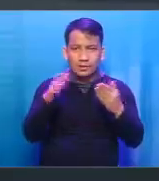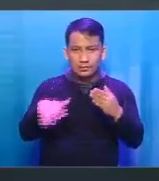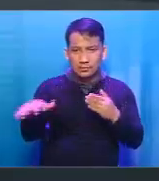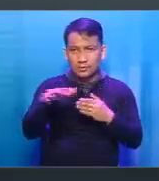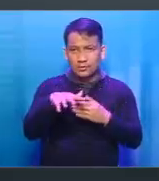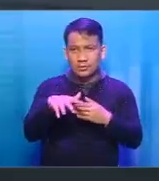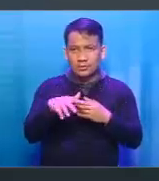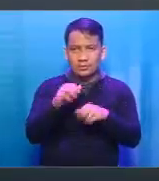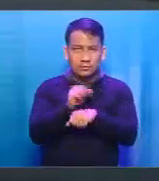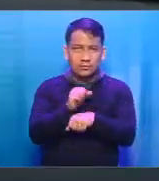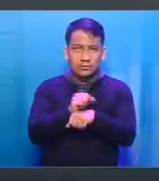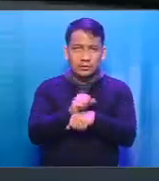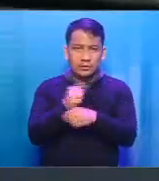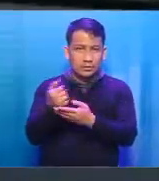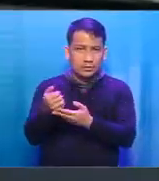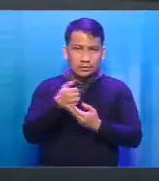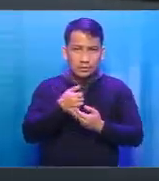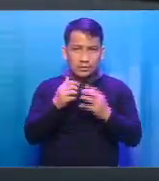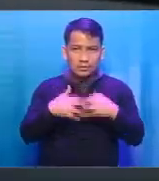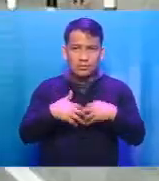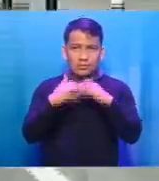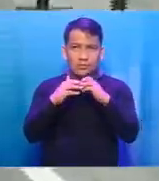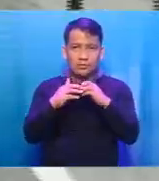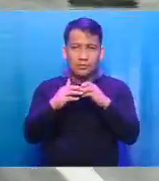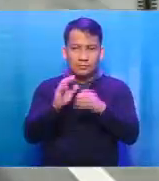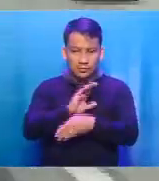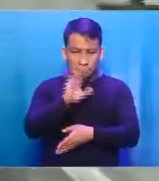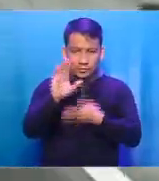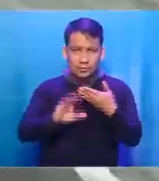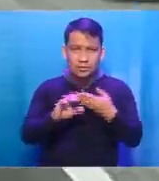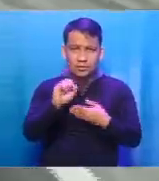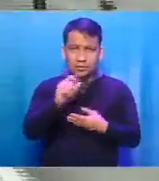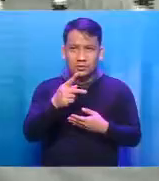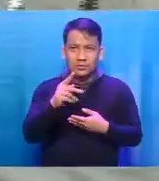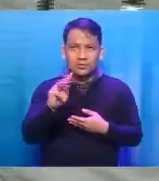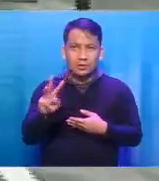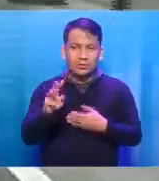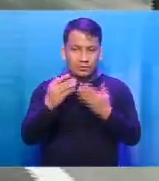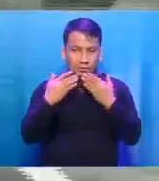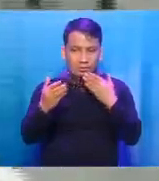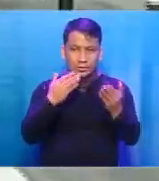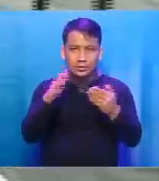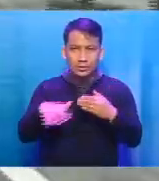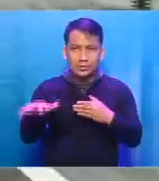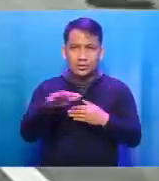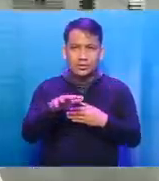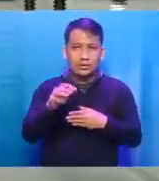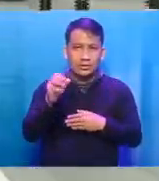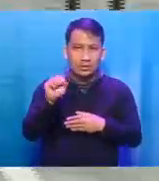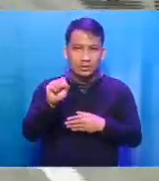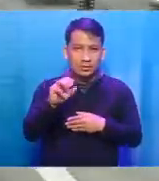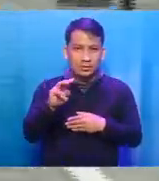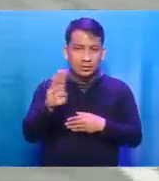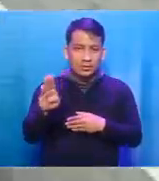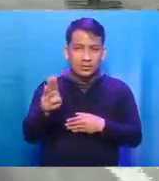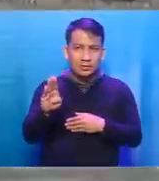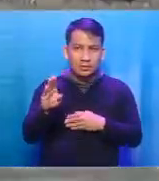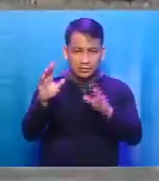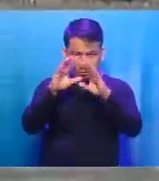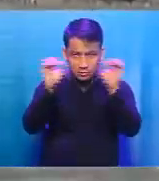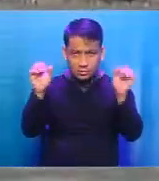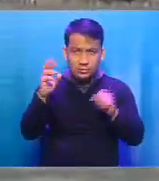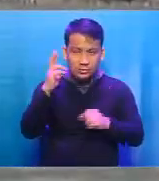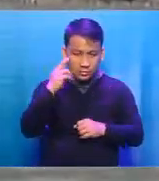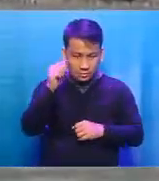Pangulo ang mga trabahador na tumulong sa pagkumpleto sa Skyway. Nagpasalamat siya kay San Miguel Corporation President